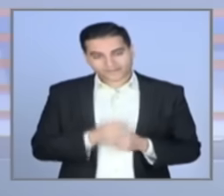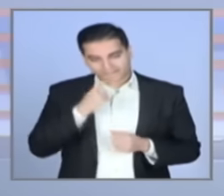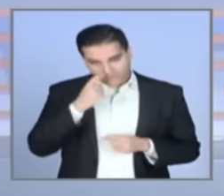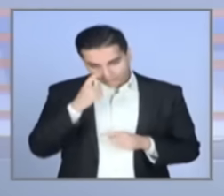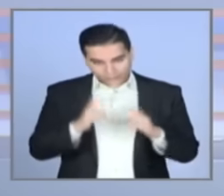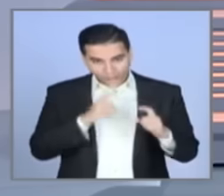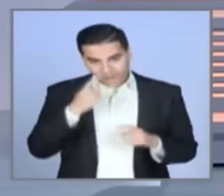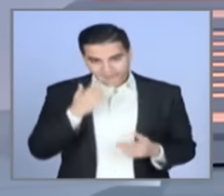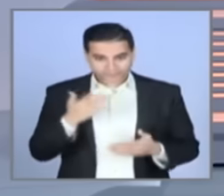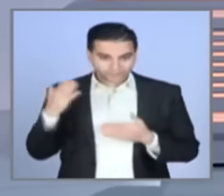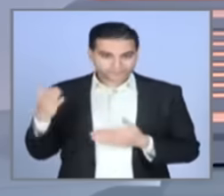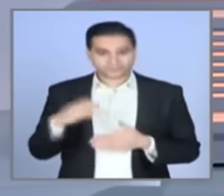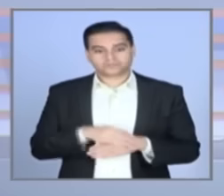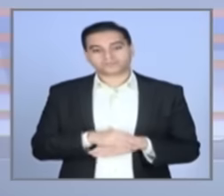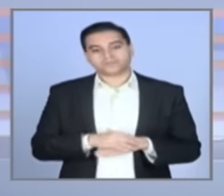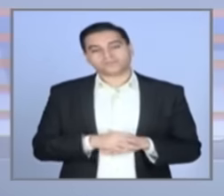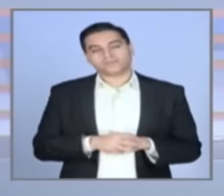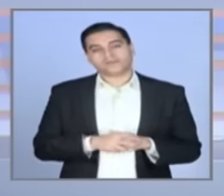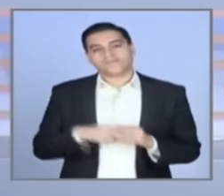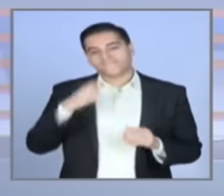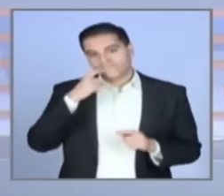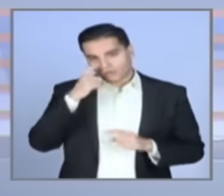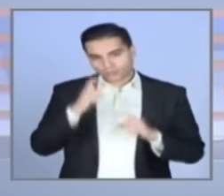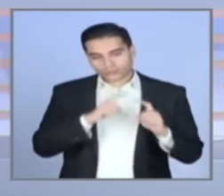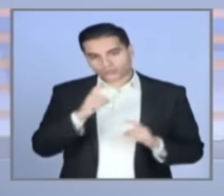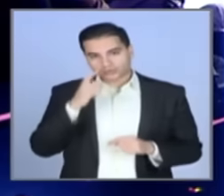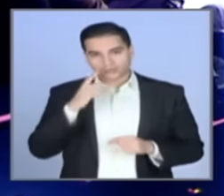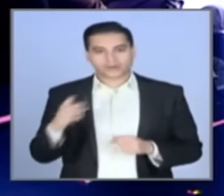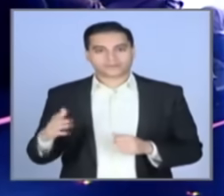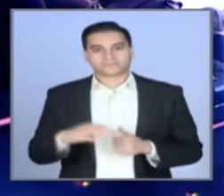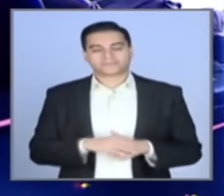فنون، تمام. سؤال في الفنون. فنون، والسؤال هو